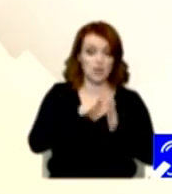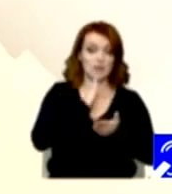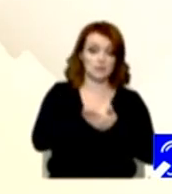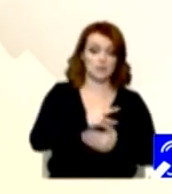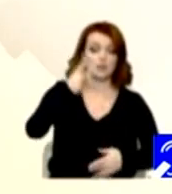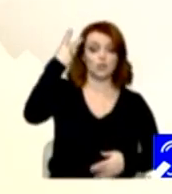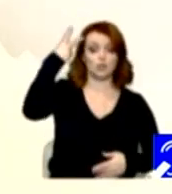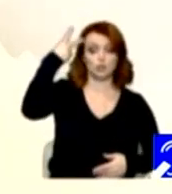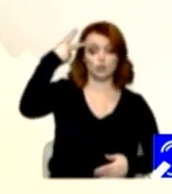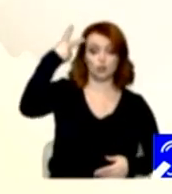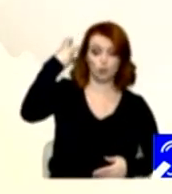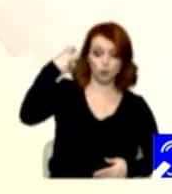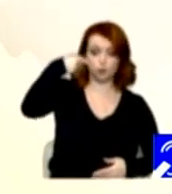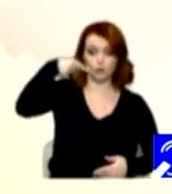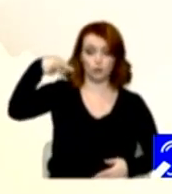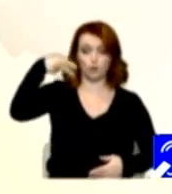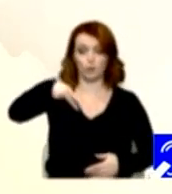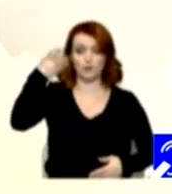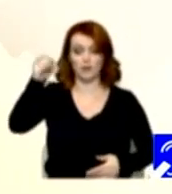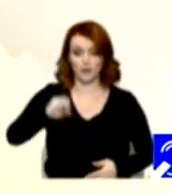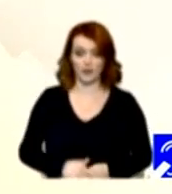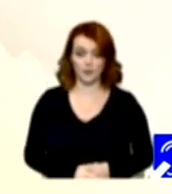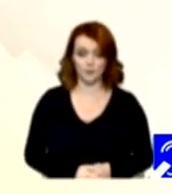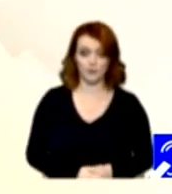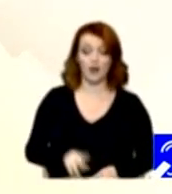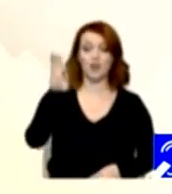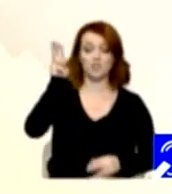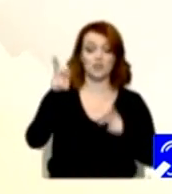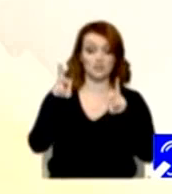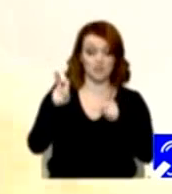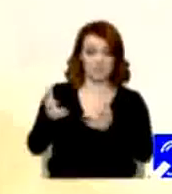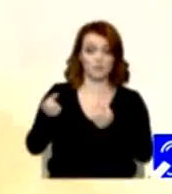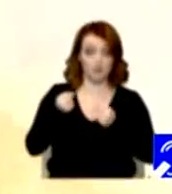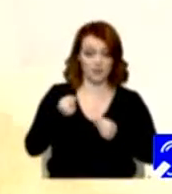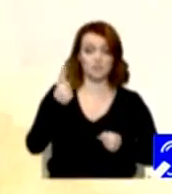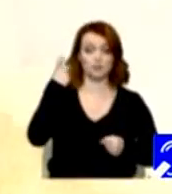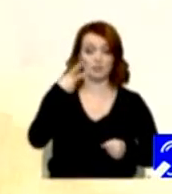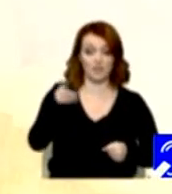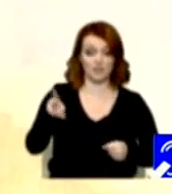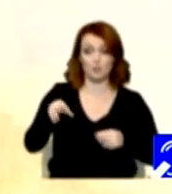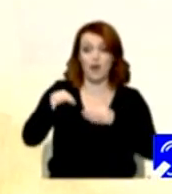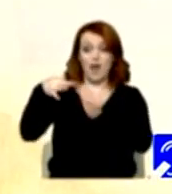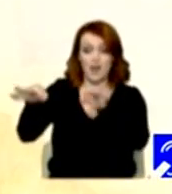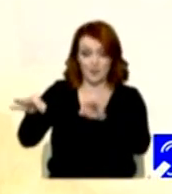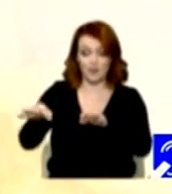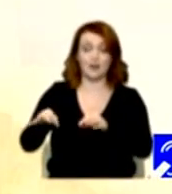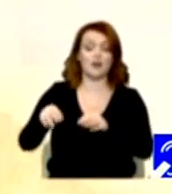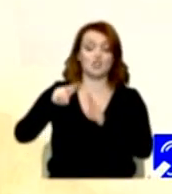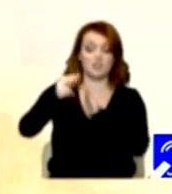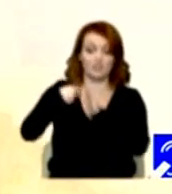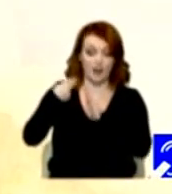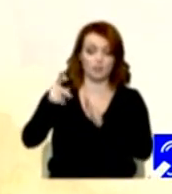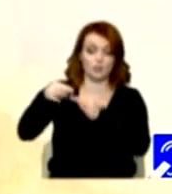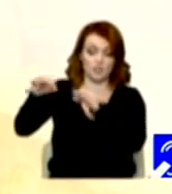200 și 2.000 RON cine De exemplu inspector care a acceptat 100 de euro pentru eliberarea unei autorizații sanitare veterinare